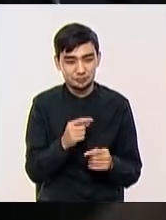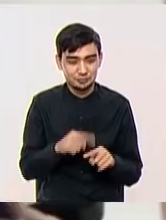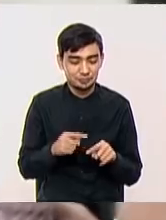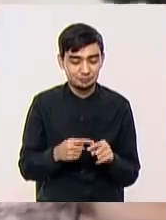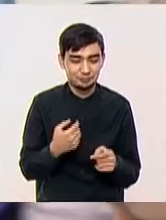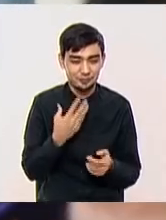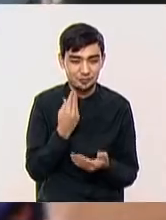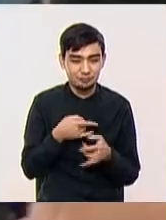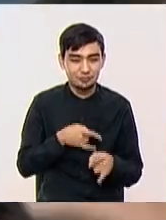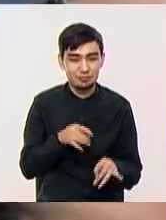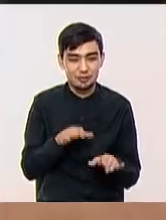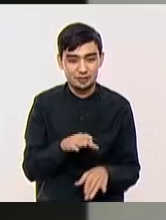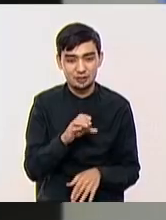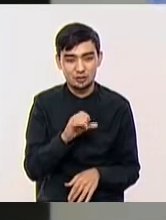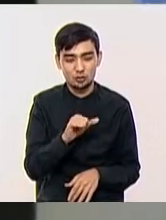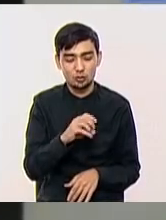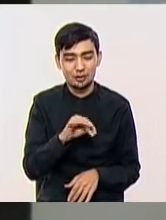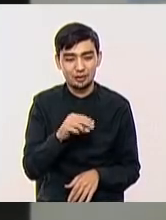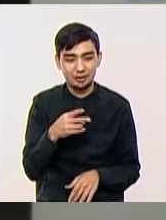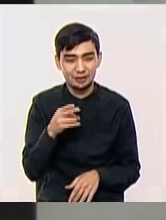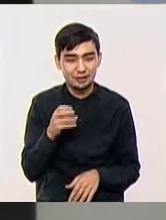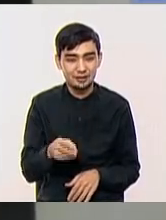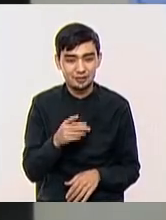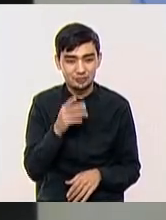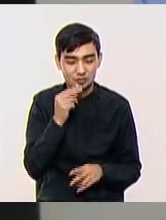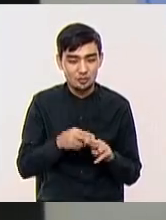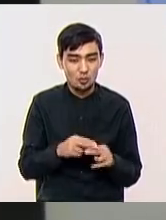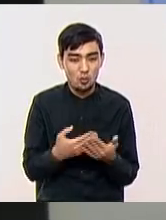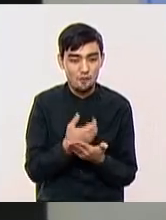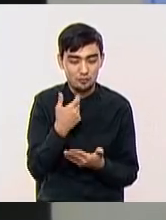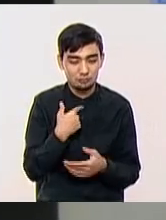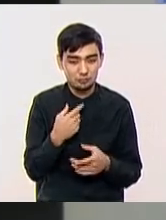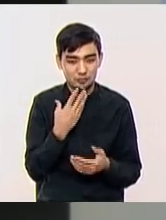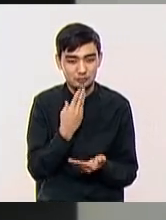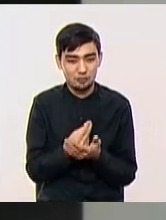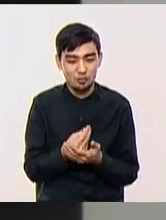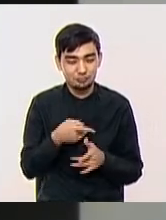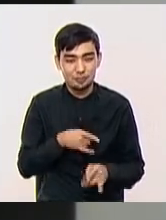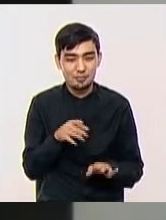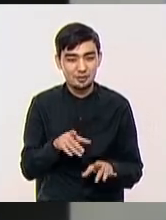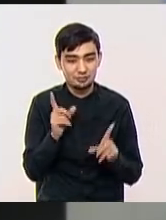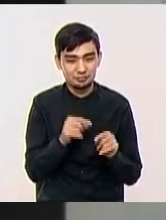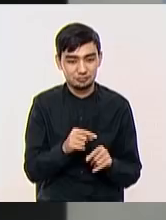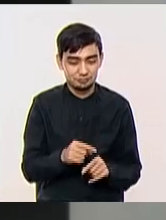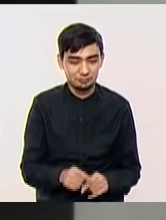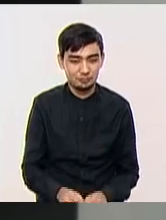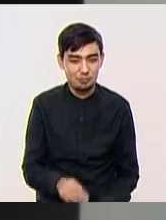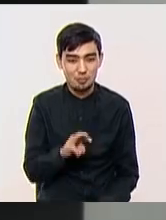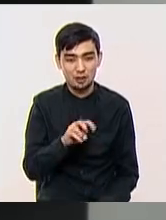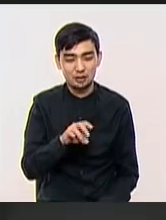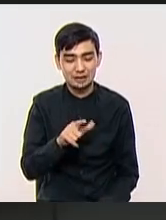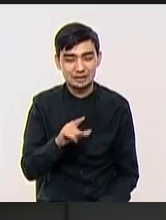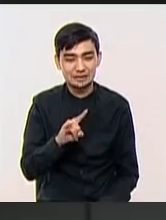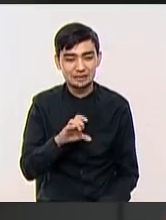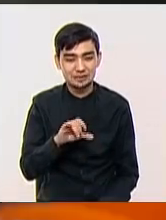асық. Мәселен, Сүйіндік Алдашев туған өлкесіне жол жүрмек. Жаңа жылда өзімнің өңіріме барамын. Сапарға, Маңғыстау облысына